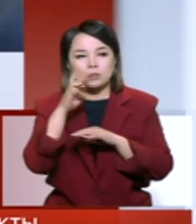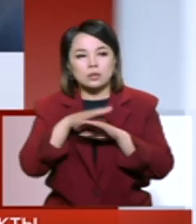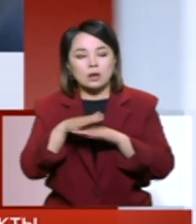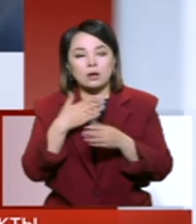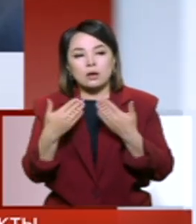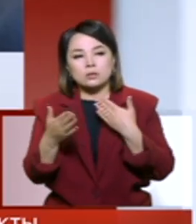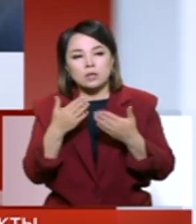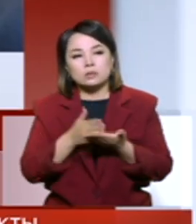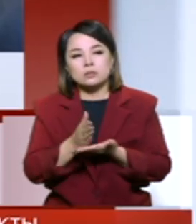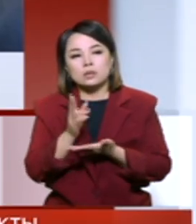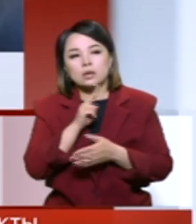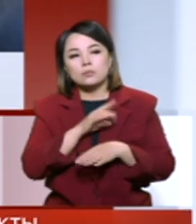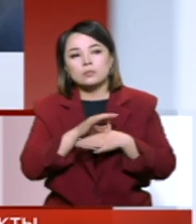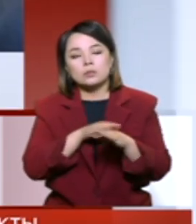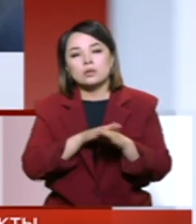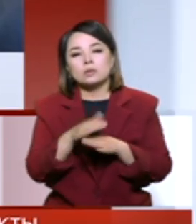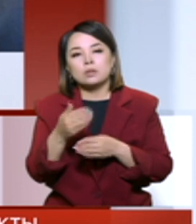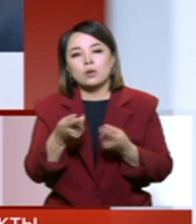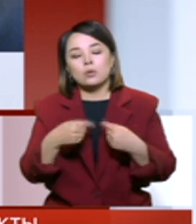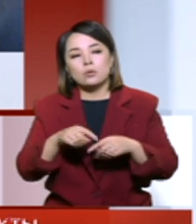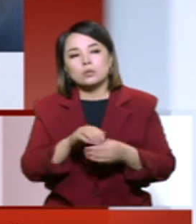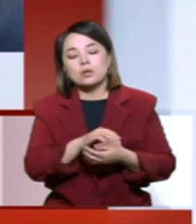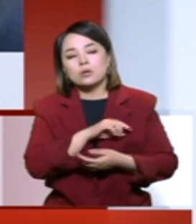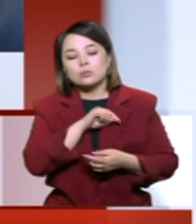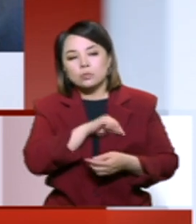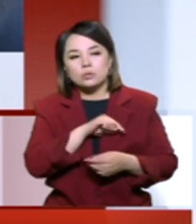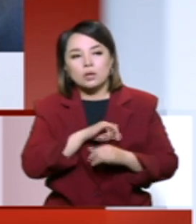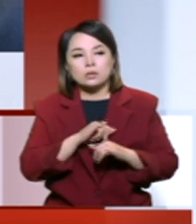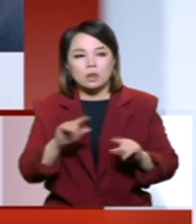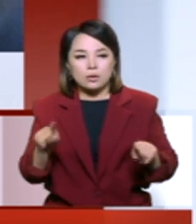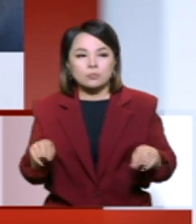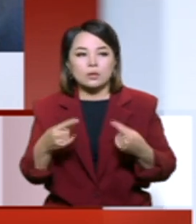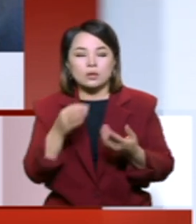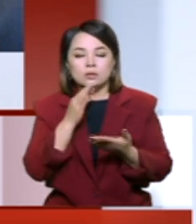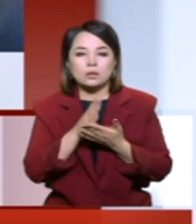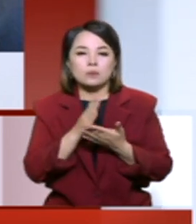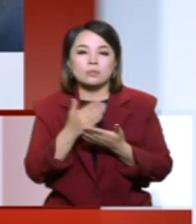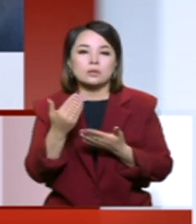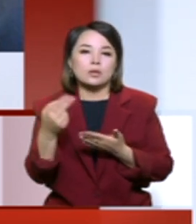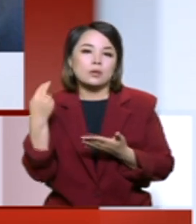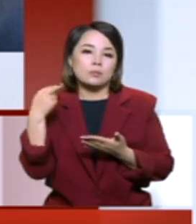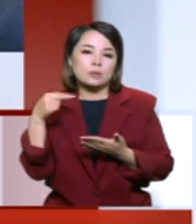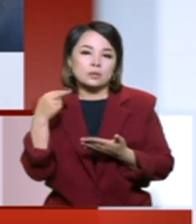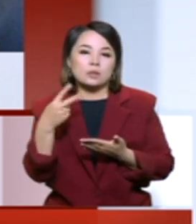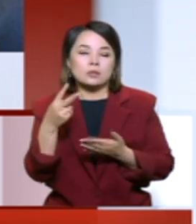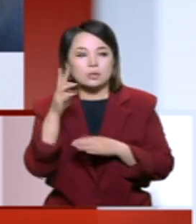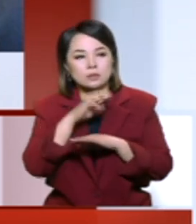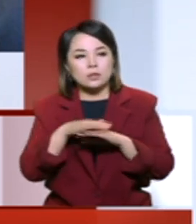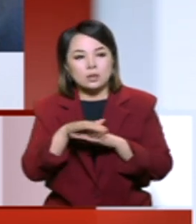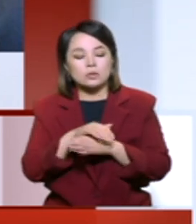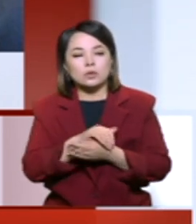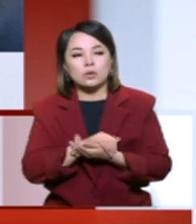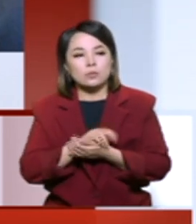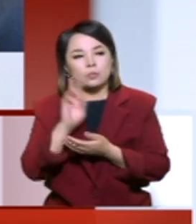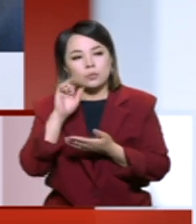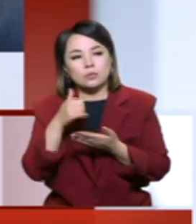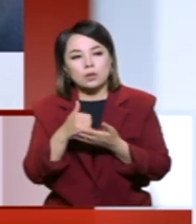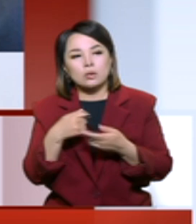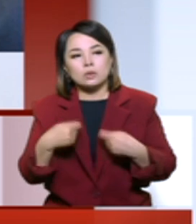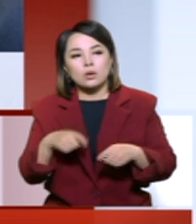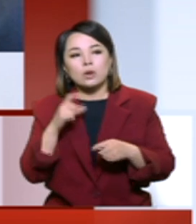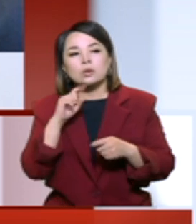қарым-қатынасы стратегиялық серіктестік және одақтастық рухында дамып келе жатқанын атап өтті. Президенттер екел үкіметтерінің